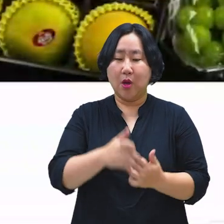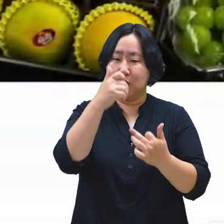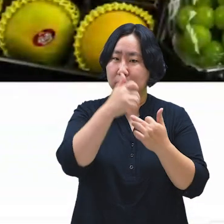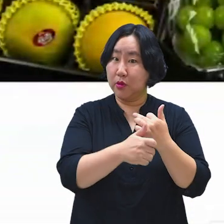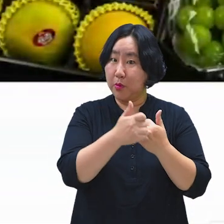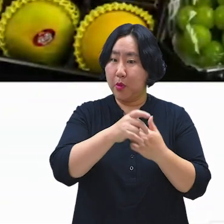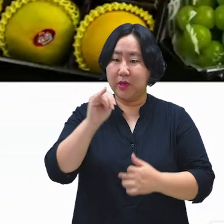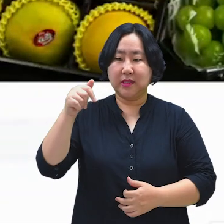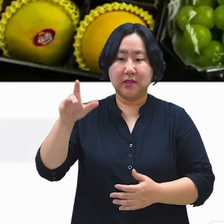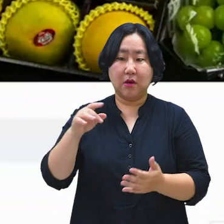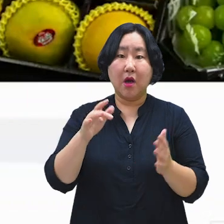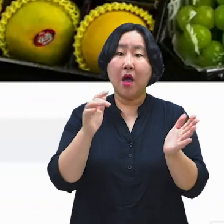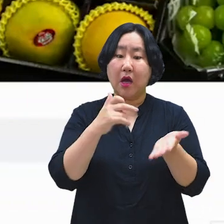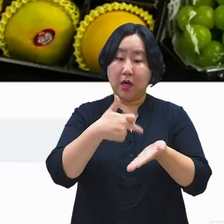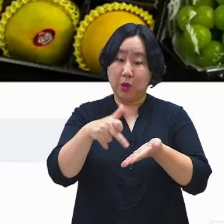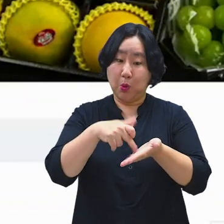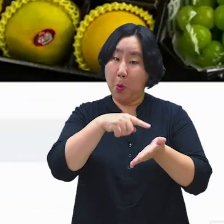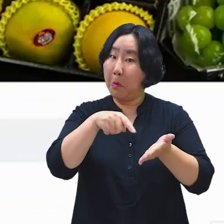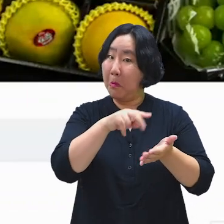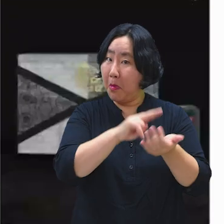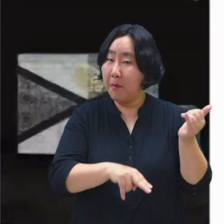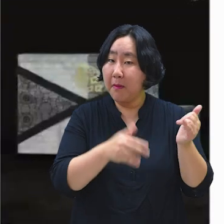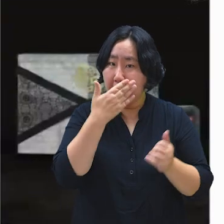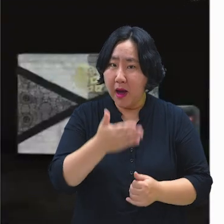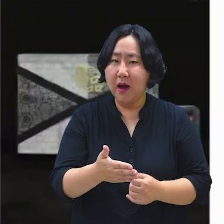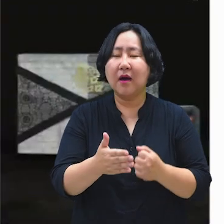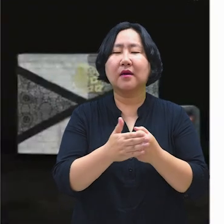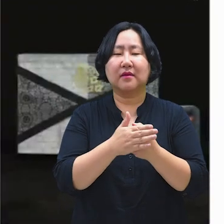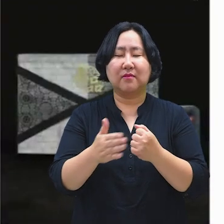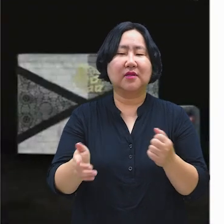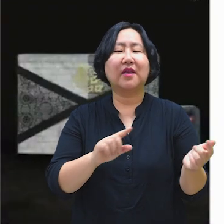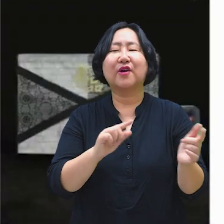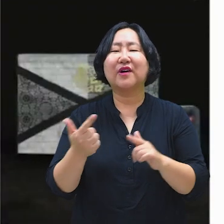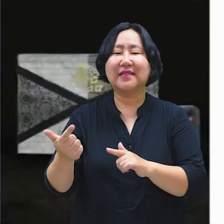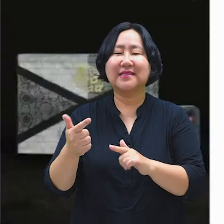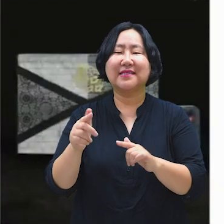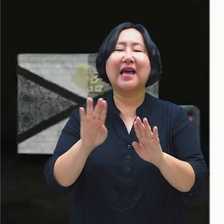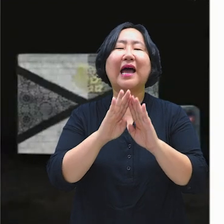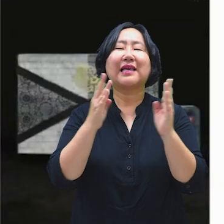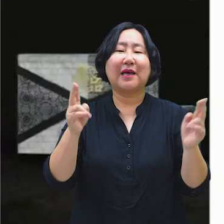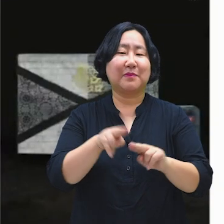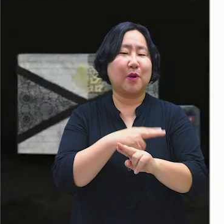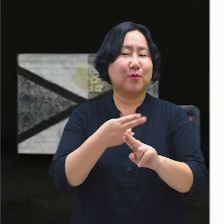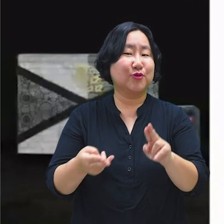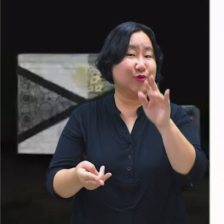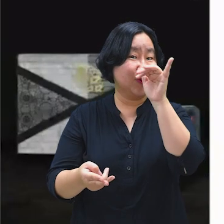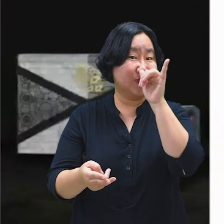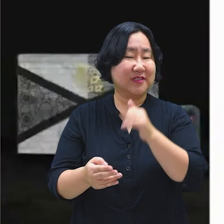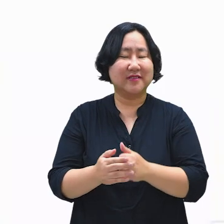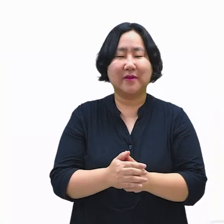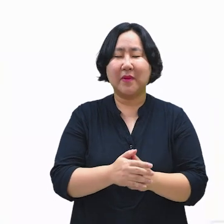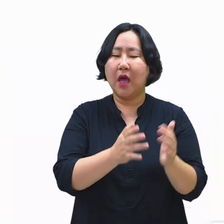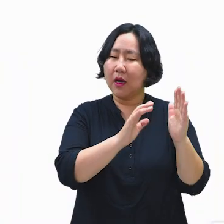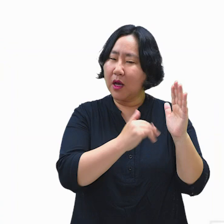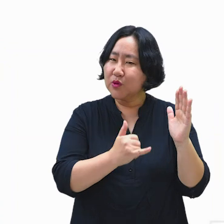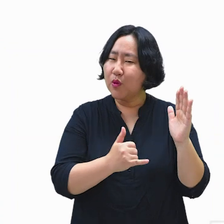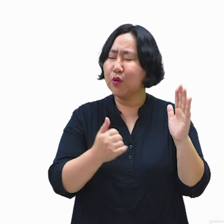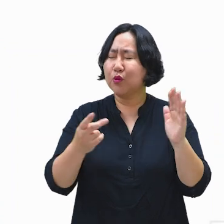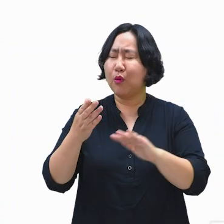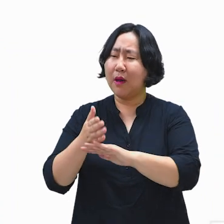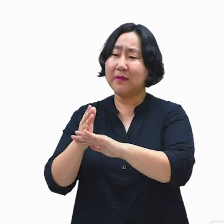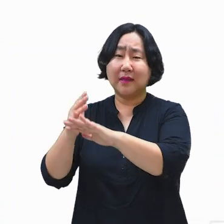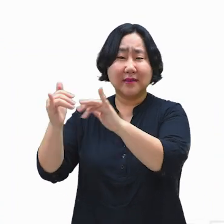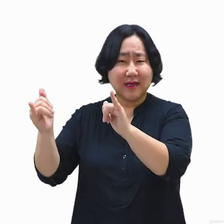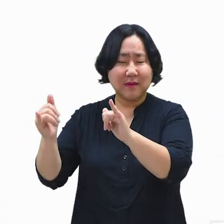인정 카카오톡 스토어 론칭을 기념해 다양한 선물을 증정하고 있는데요 이번 기회에 가족과 평소 감사했던